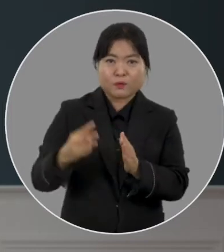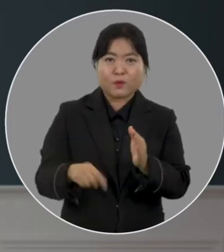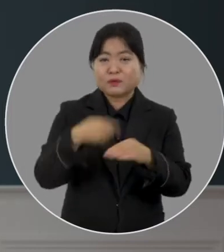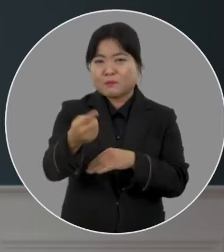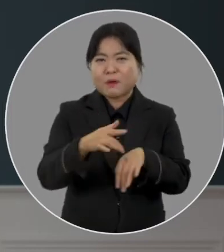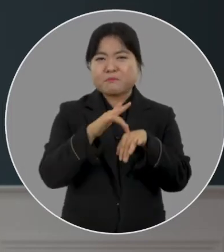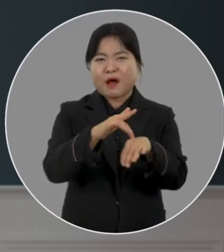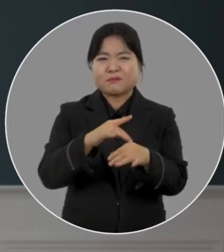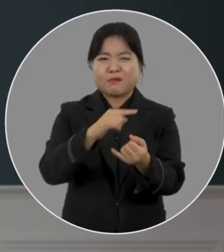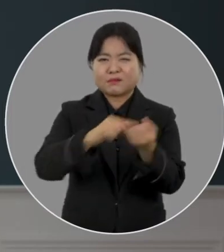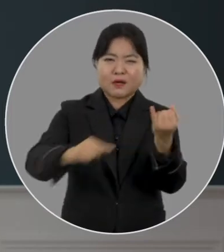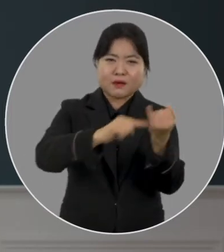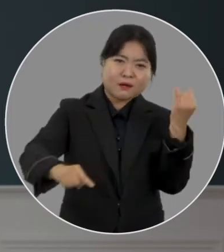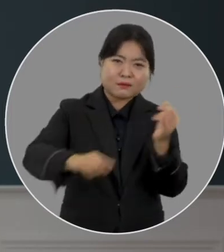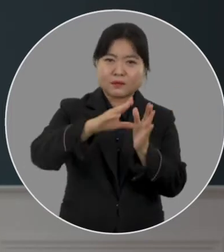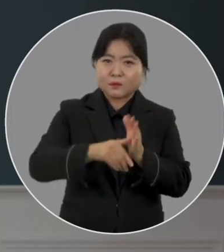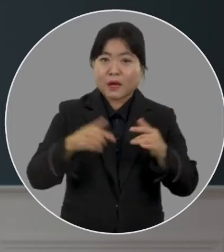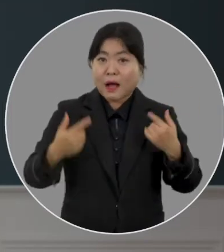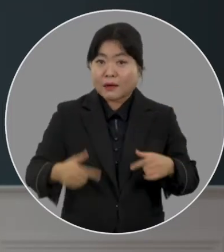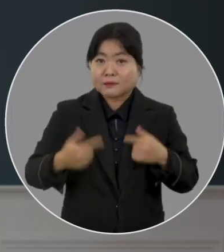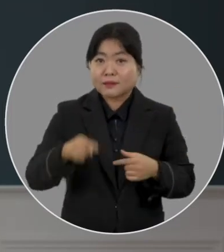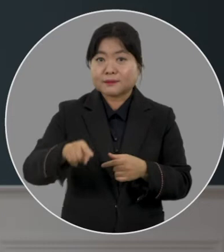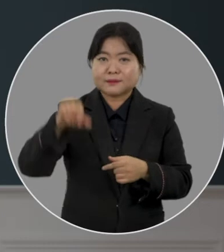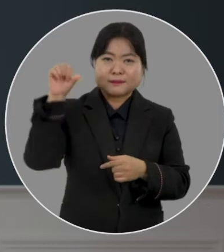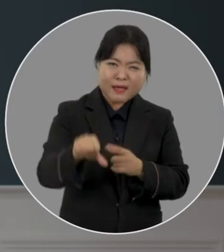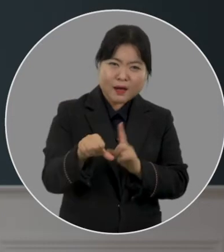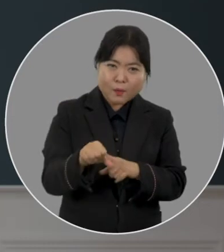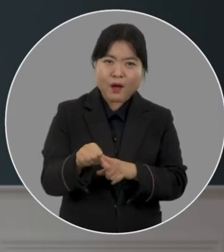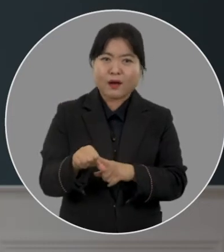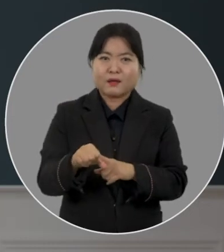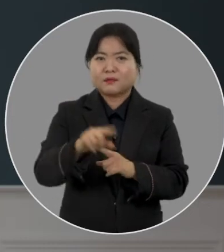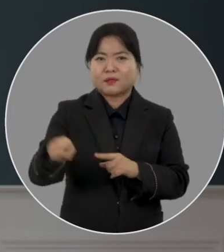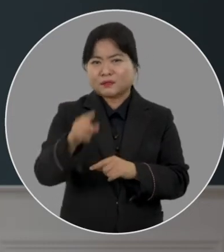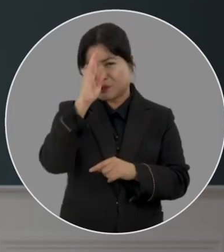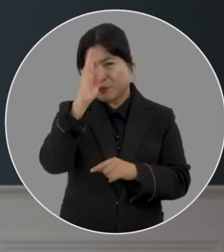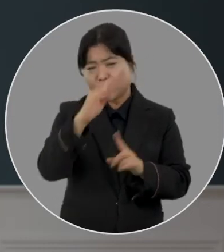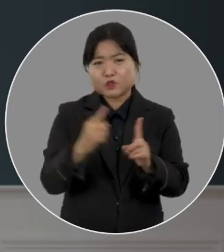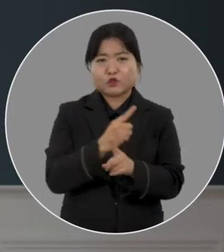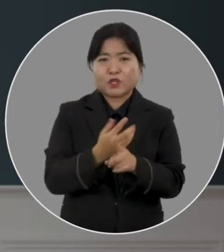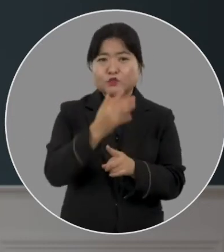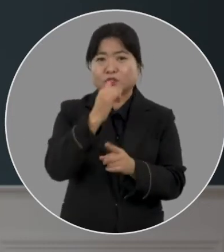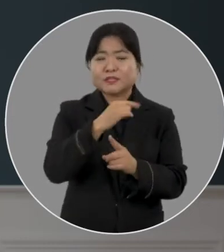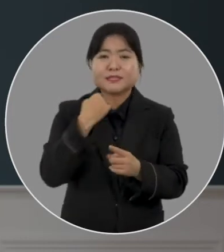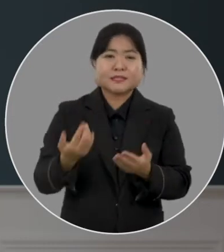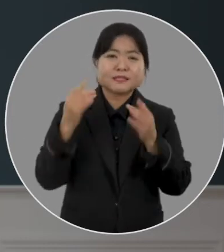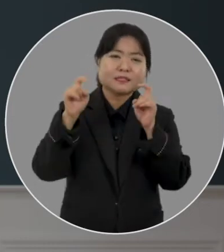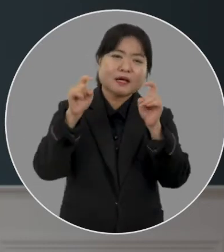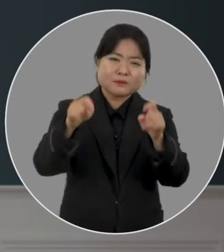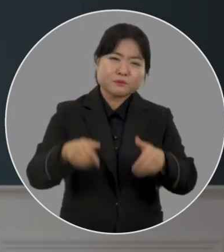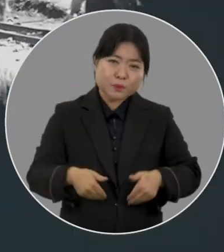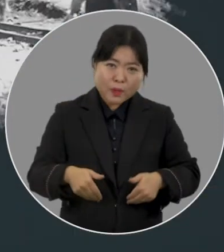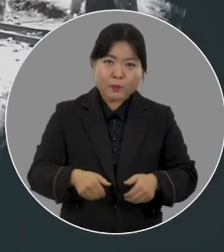이뤄지는 마녀 사냥에서도 항상 그 재앙과 그런 질병을 치유할 수 있는 희생양을